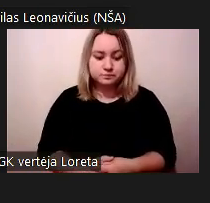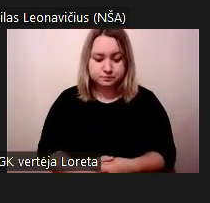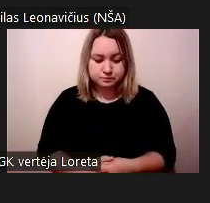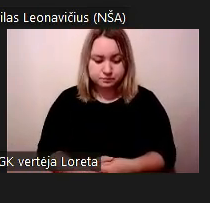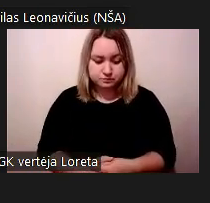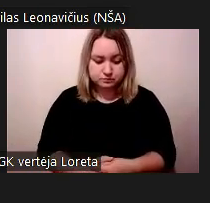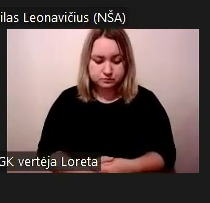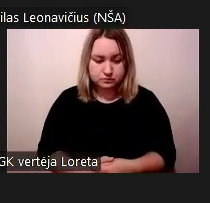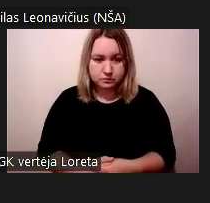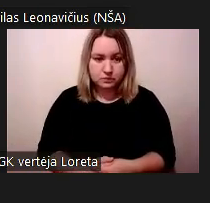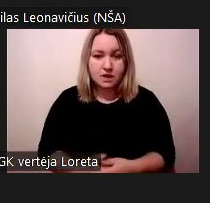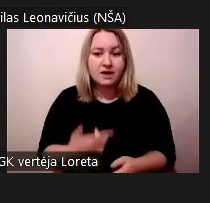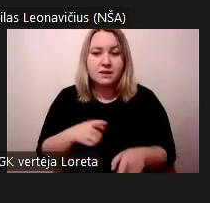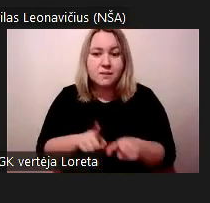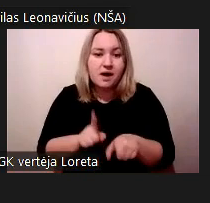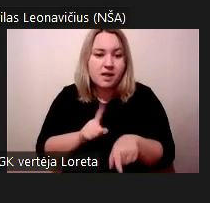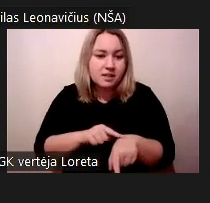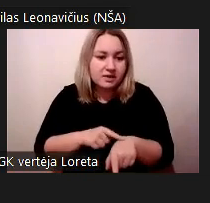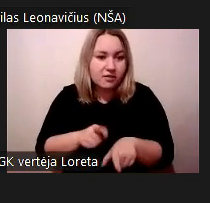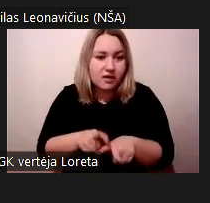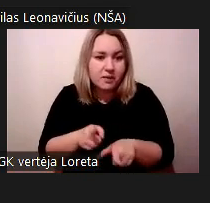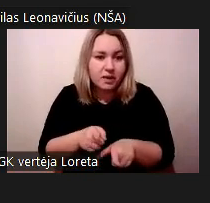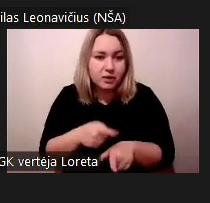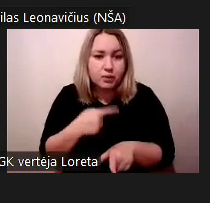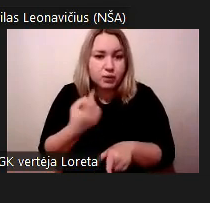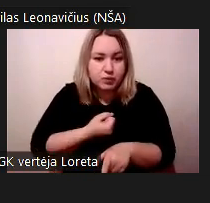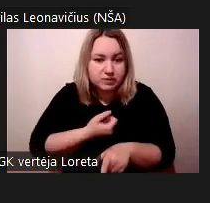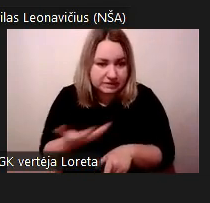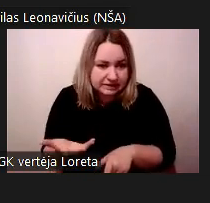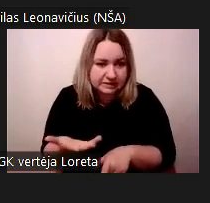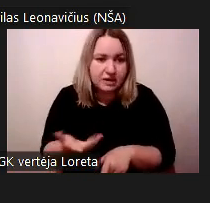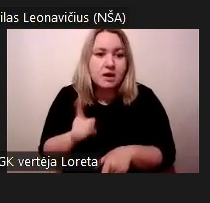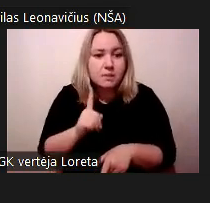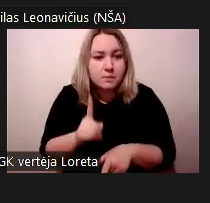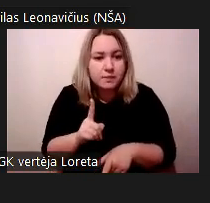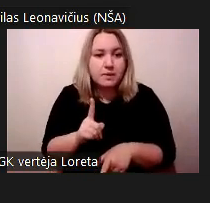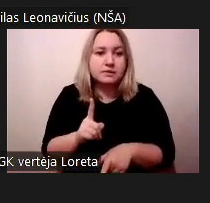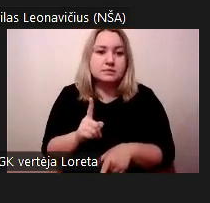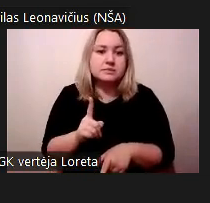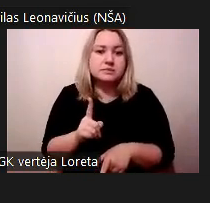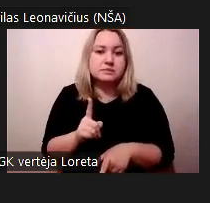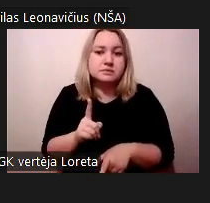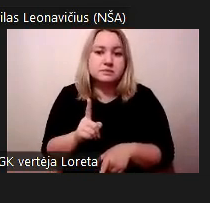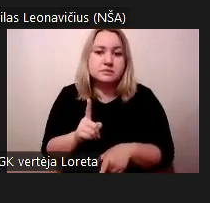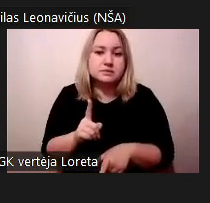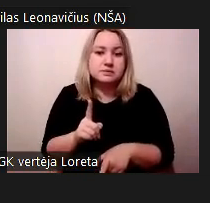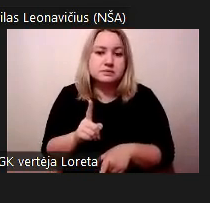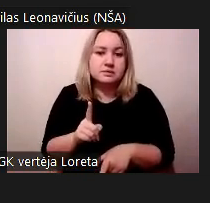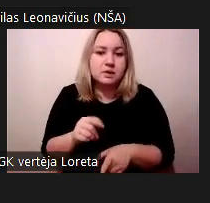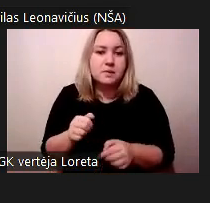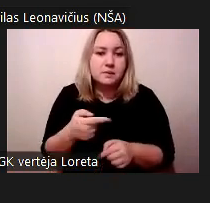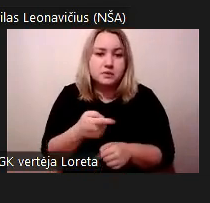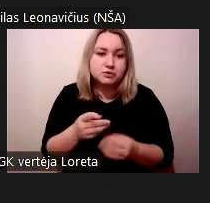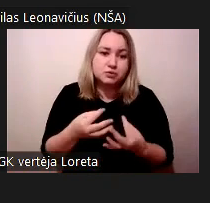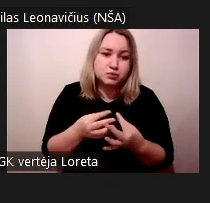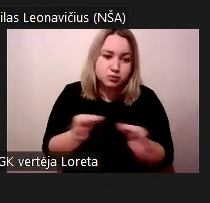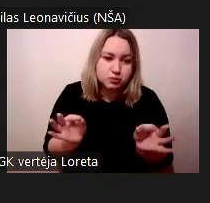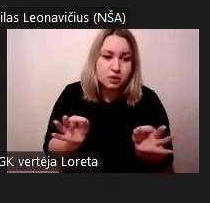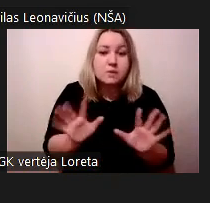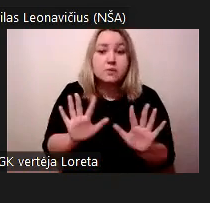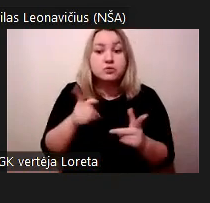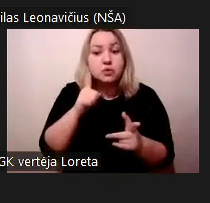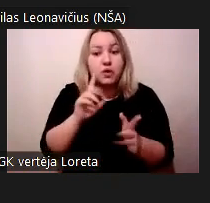Nors ir laiko nebeturime daug, bet mes jums siūlome, jeigu norite